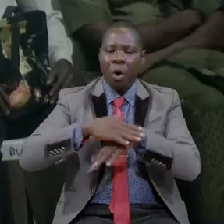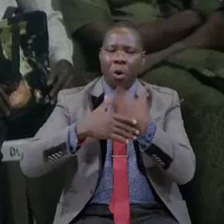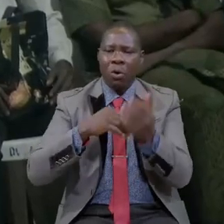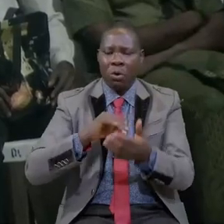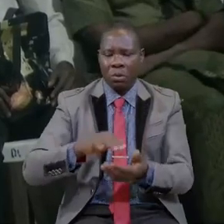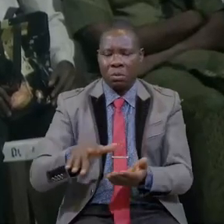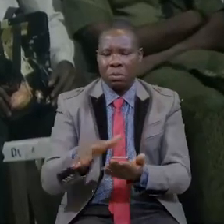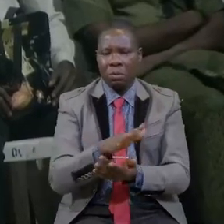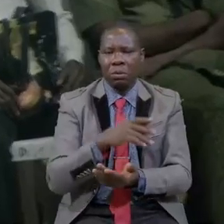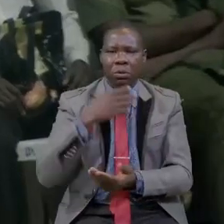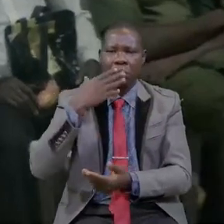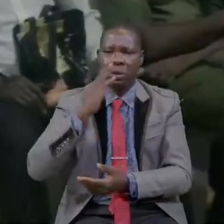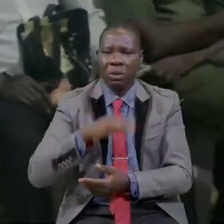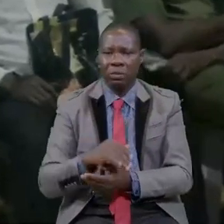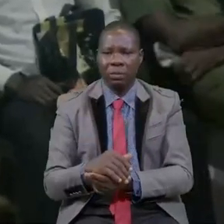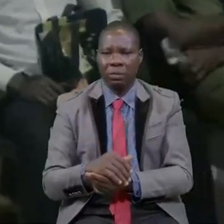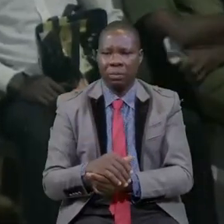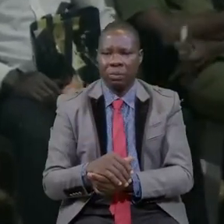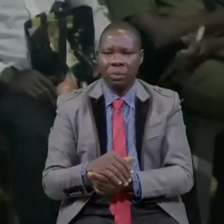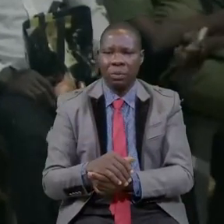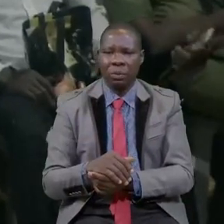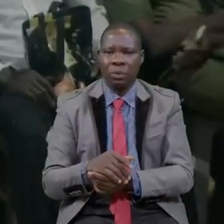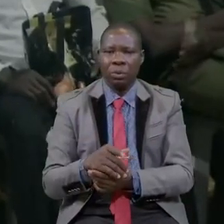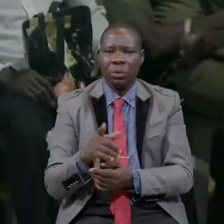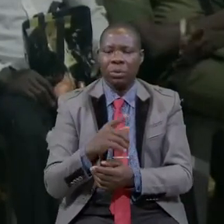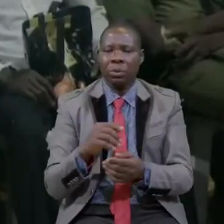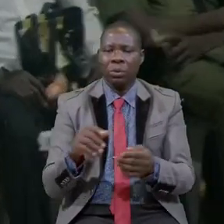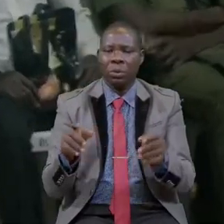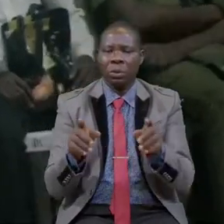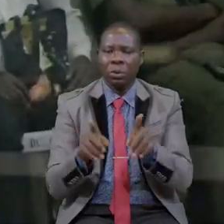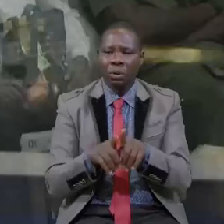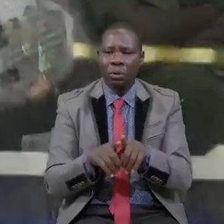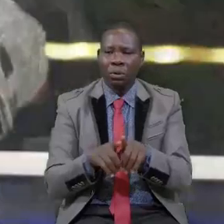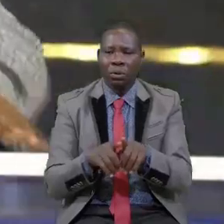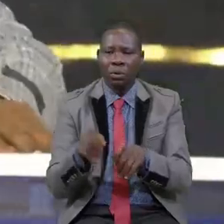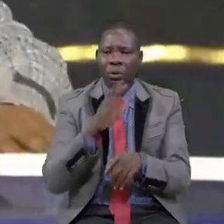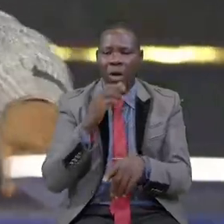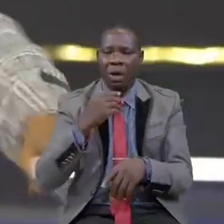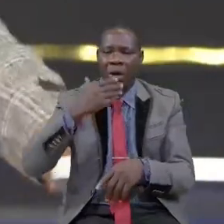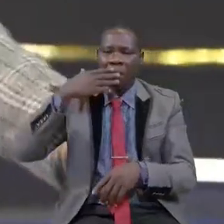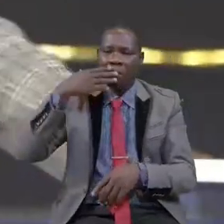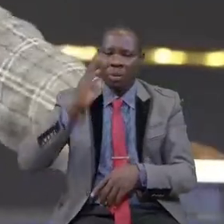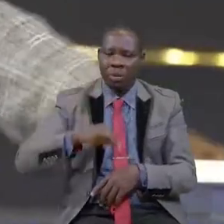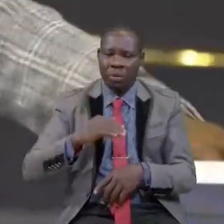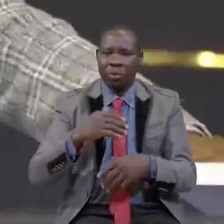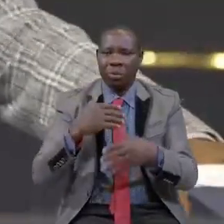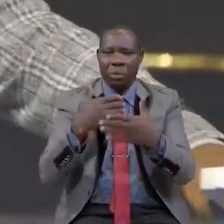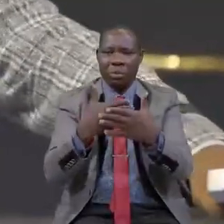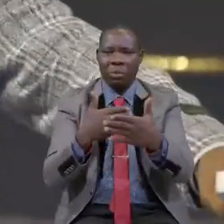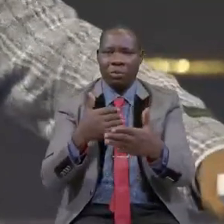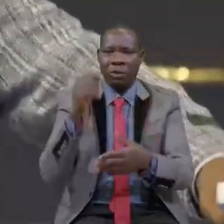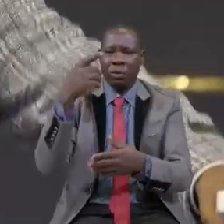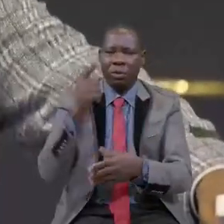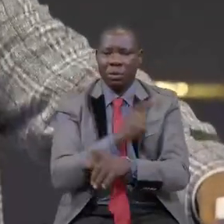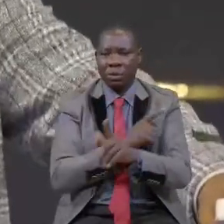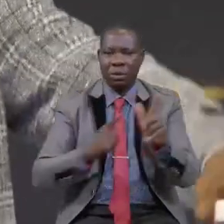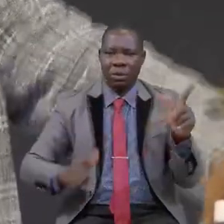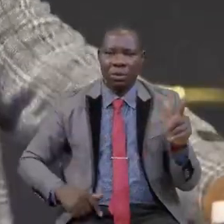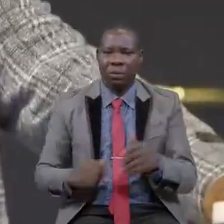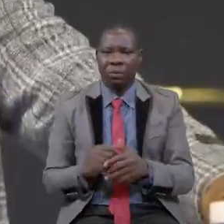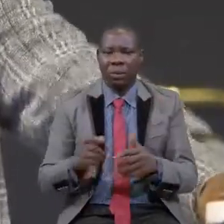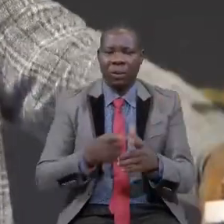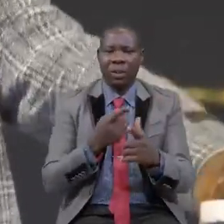tu ne comprends pas que toi aussi, tu es abominable aux yeux de Dieu. Tu